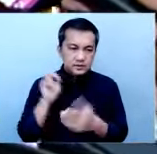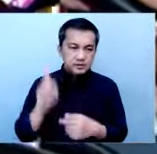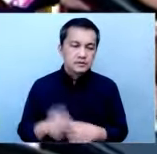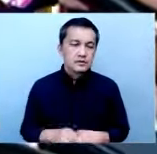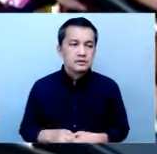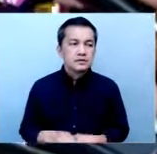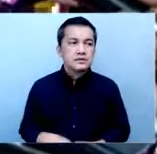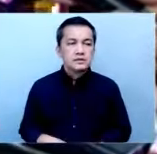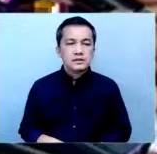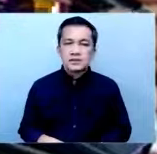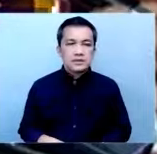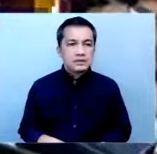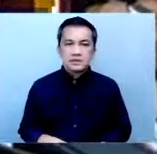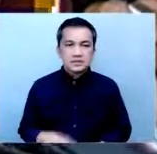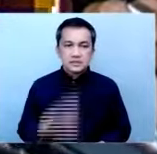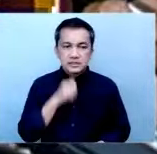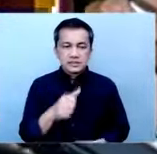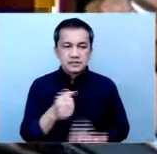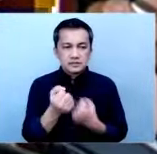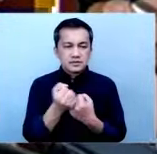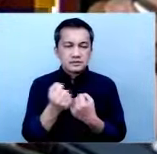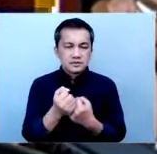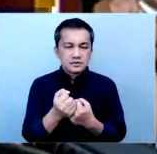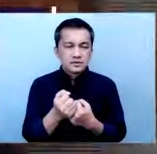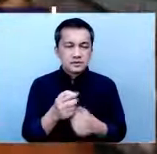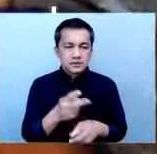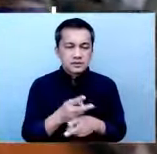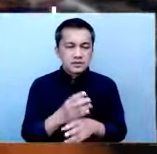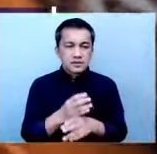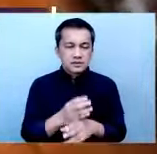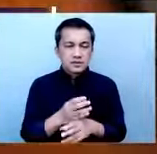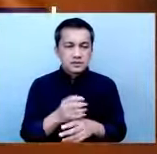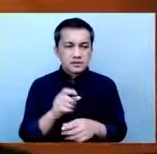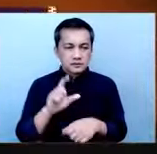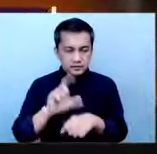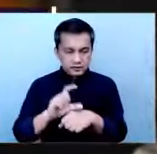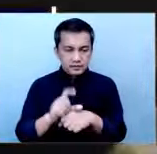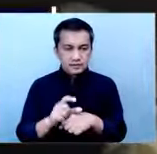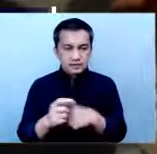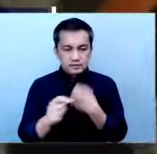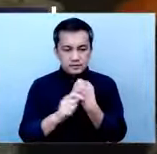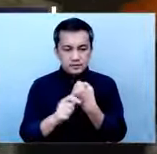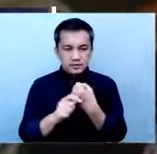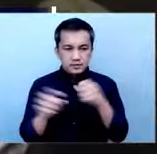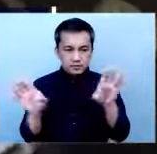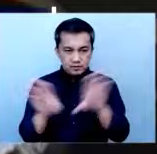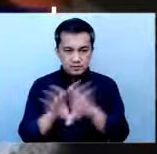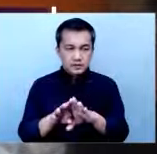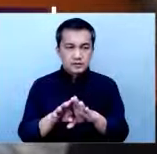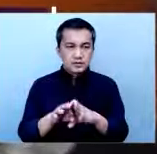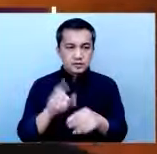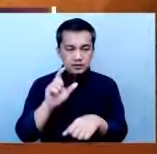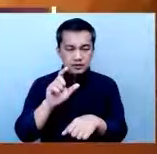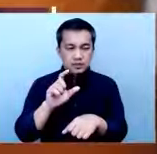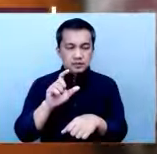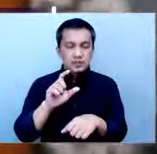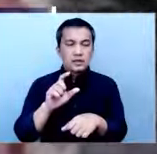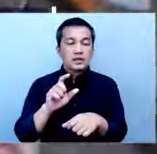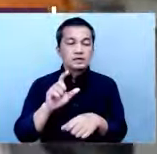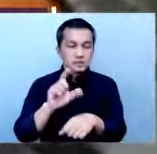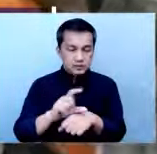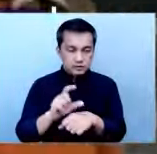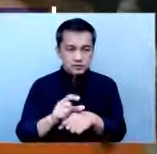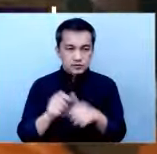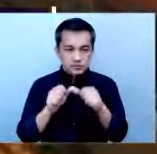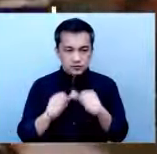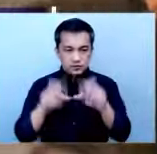hindi natin naalalayan o naalagaan ang simbahan. Pansamantala munang isasara ang simbahan habang patuloy ang